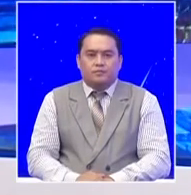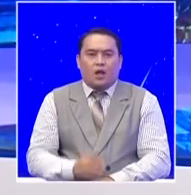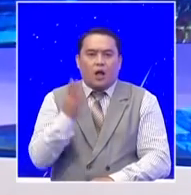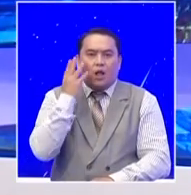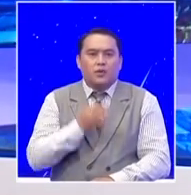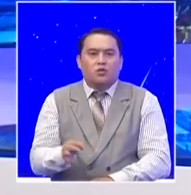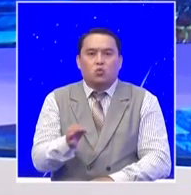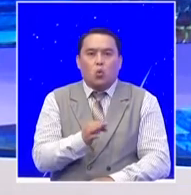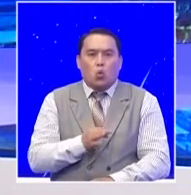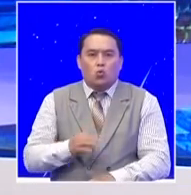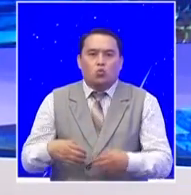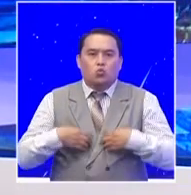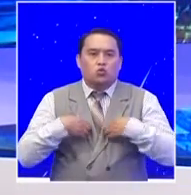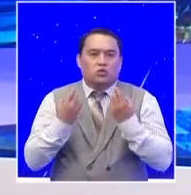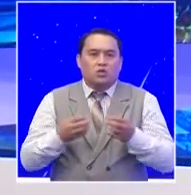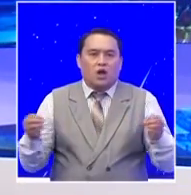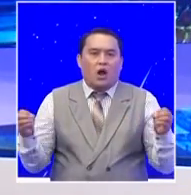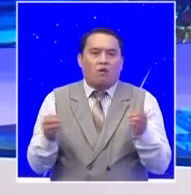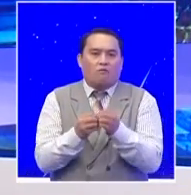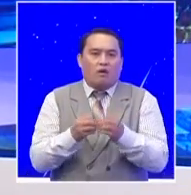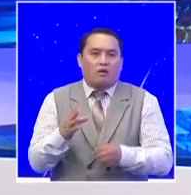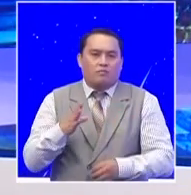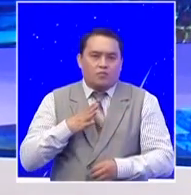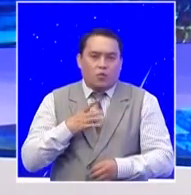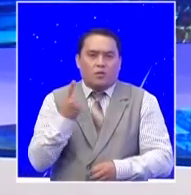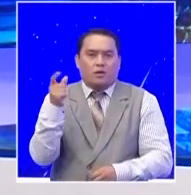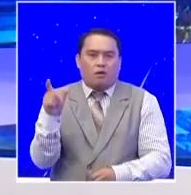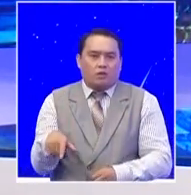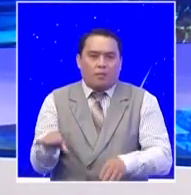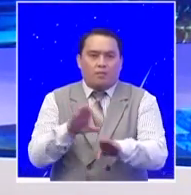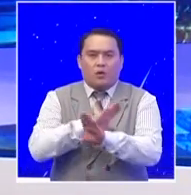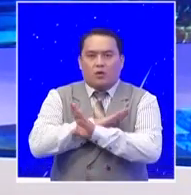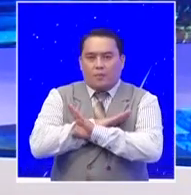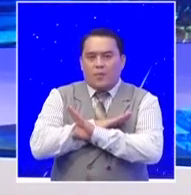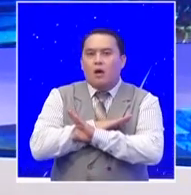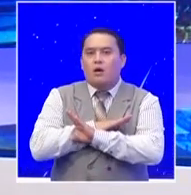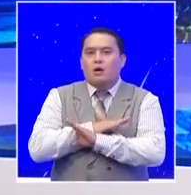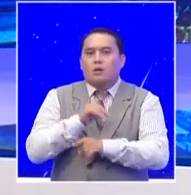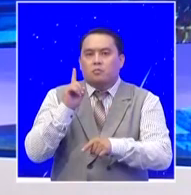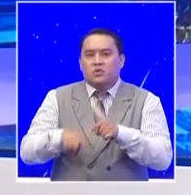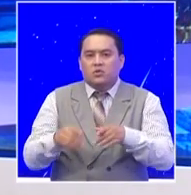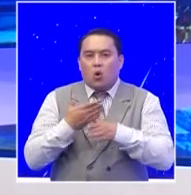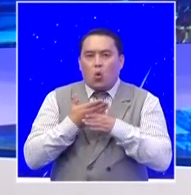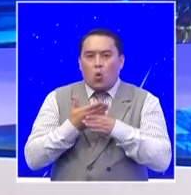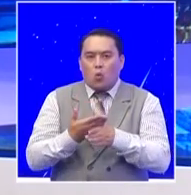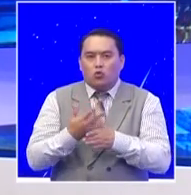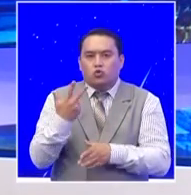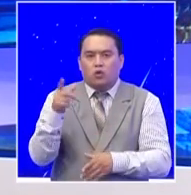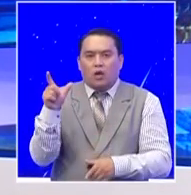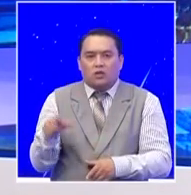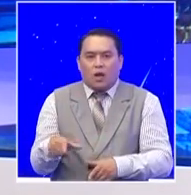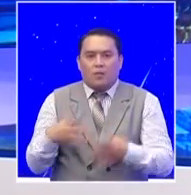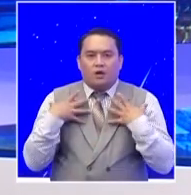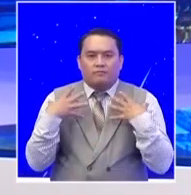Алматы облысында жан түршігерлік көлік апаты болды. Салдарынан бір адам қаза тапты. Жедел көмек арқасында 3 азамат